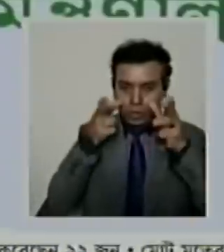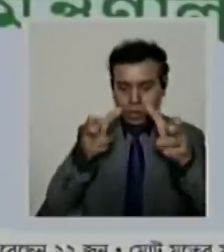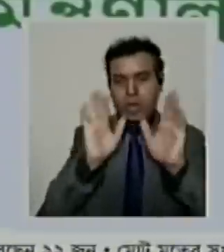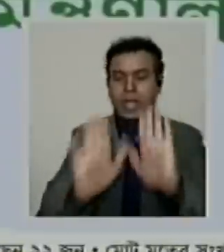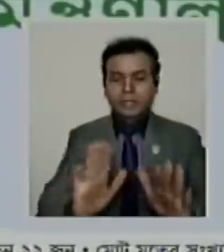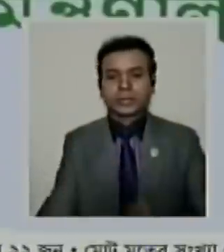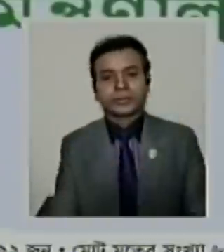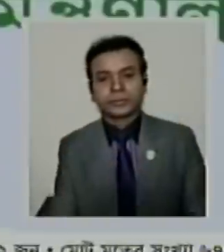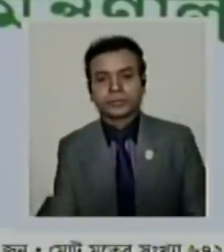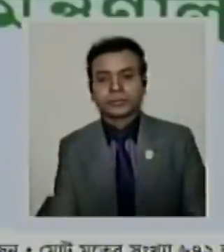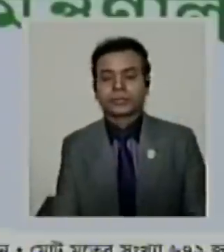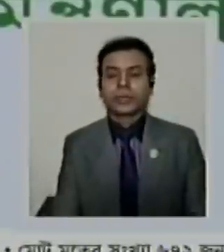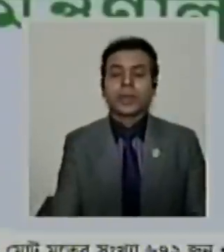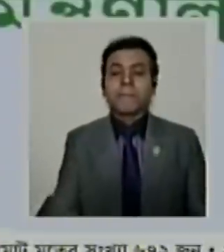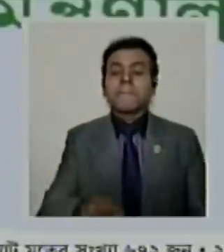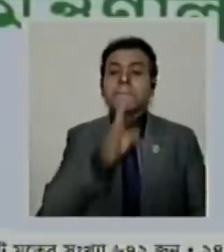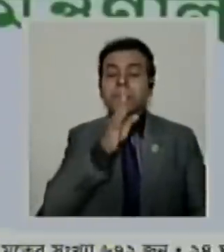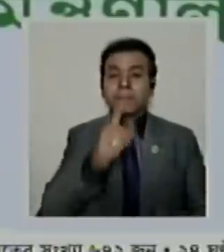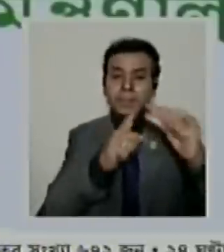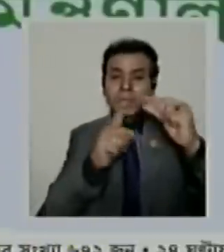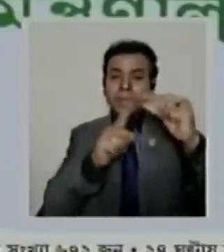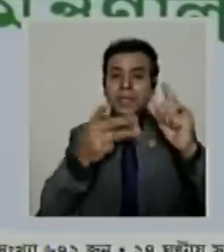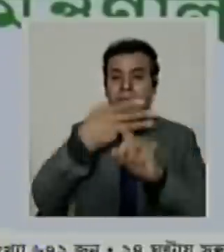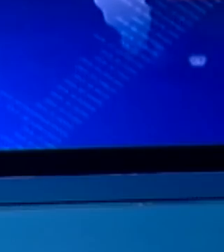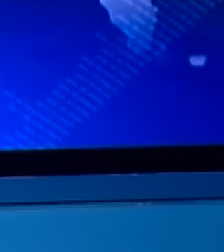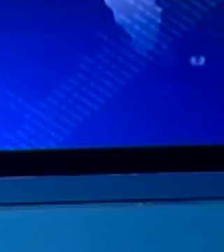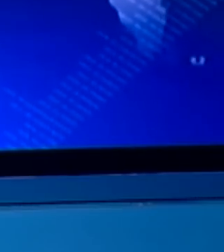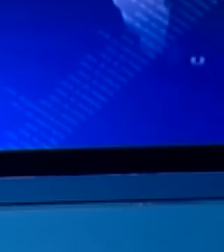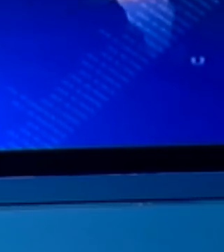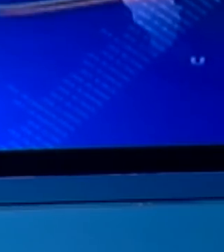31,991 জনকে এবং বাকি যা কোয়ারেন্টাইনে।